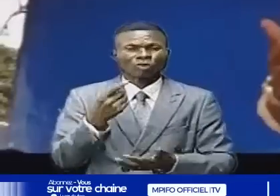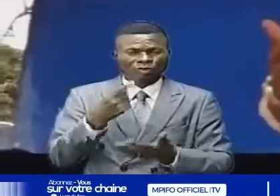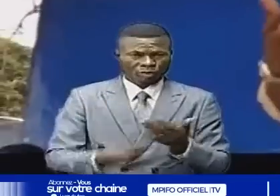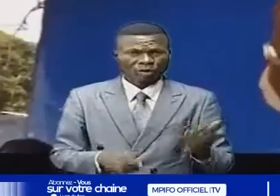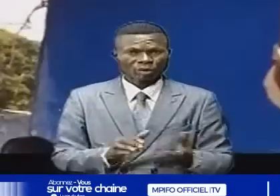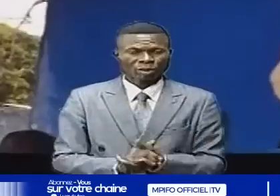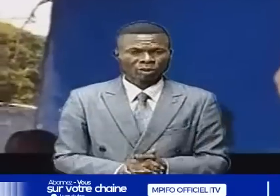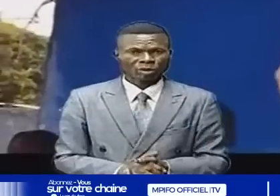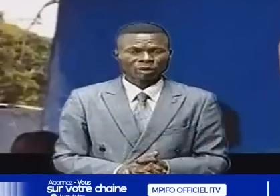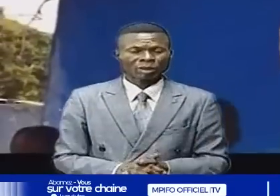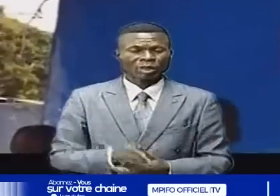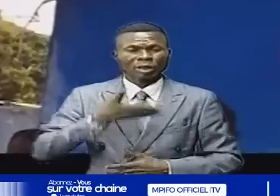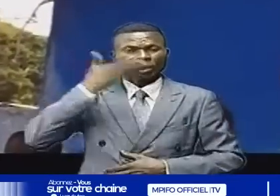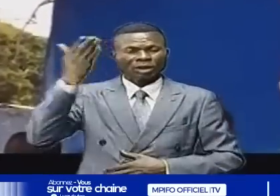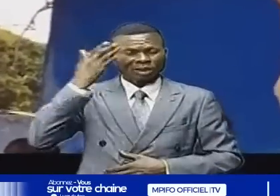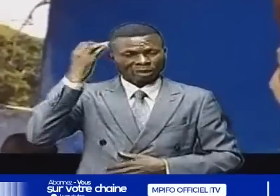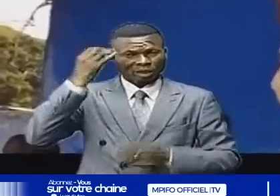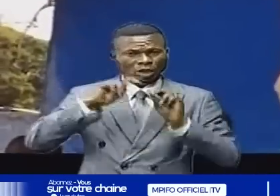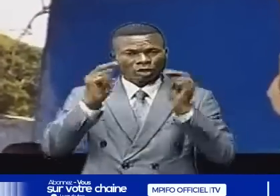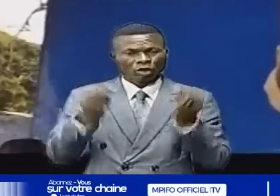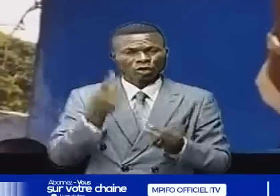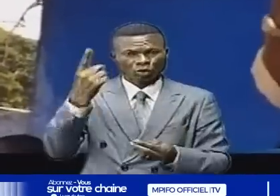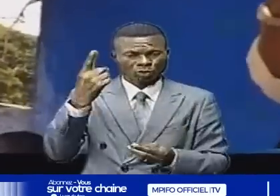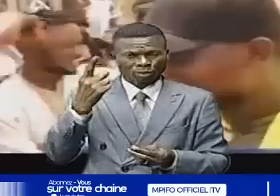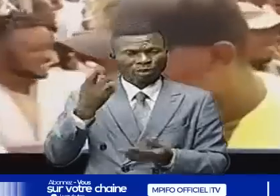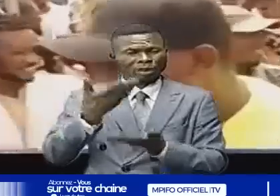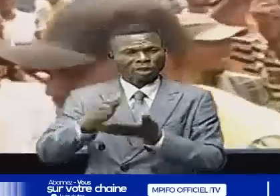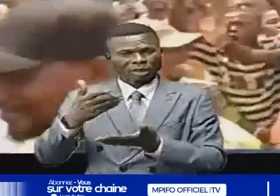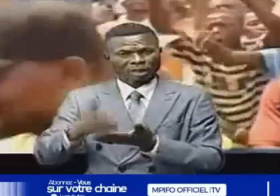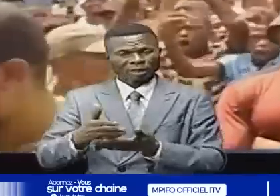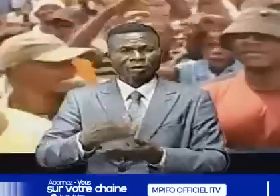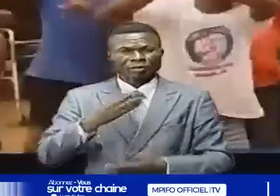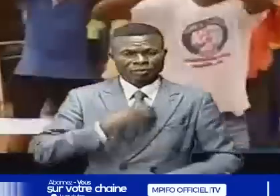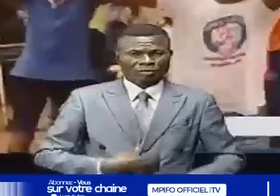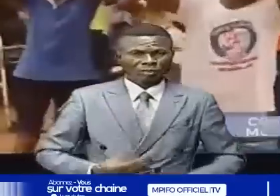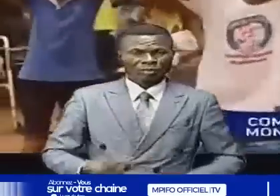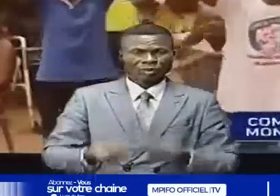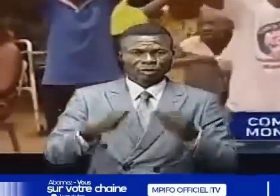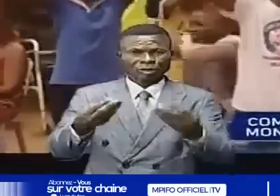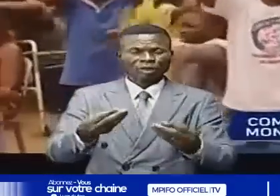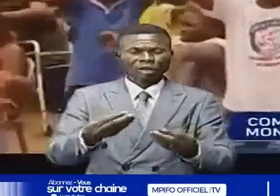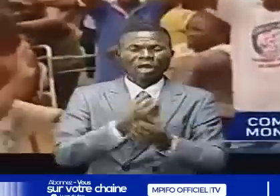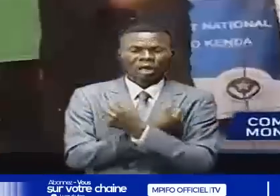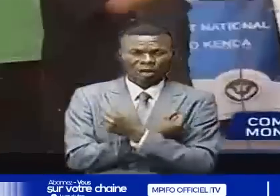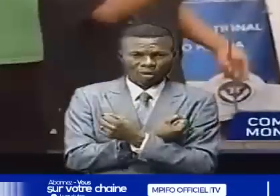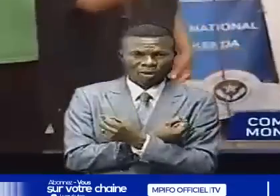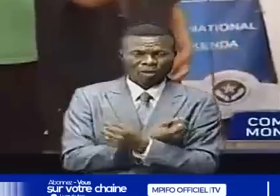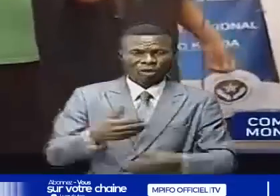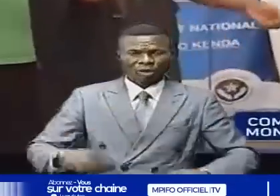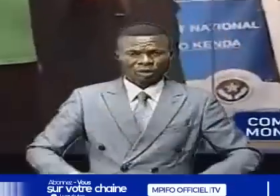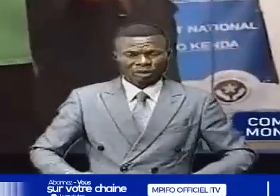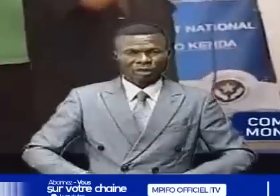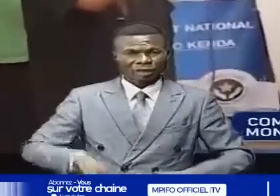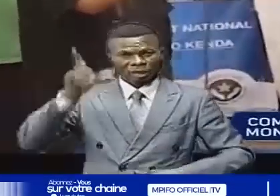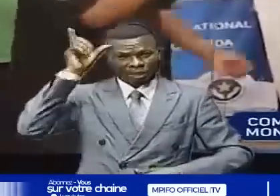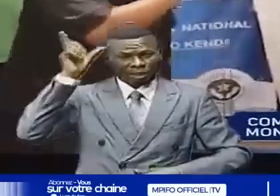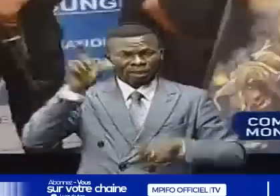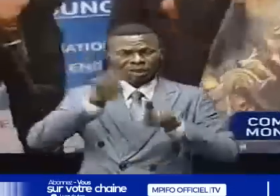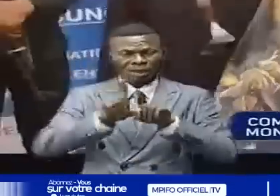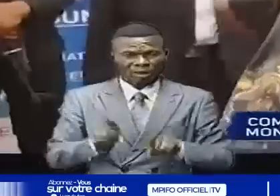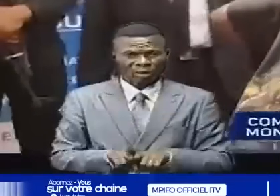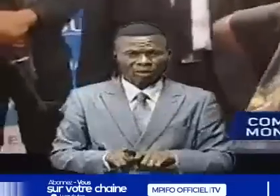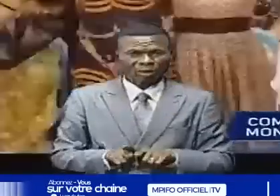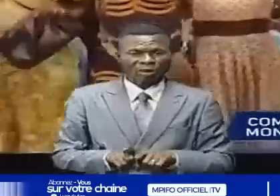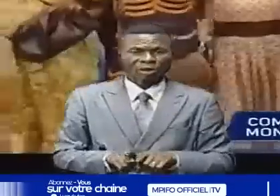Grâce à son esprit d'unité et de solidarité, Maître Kazi a laissé un vent d'amour entre jeunes de Lingwala qui hier